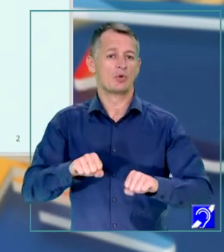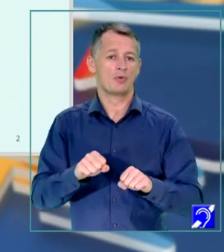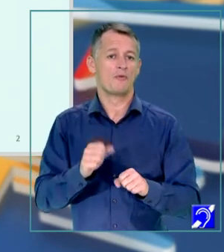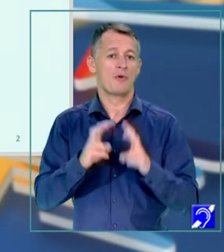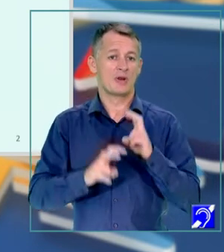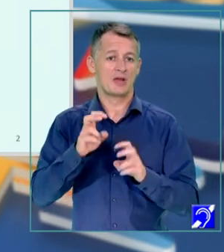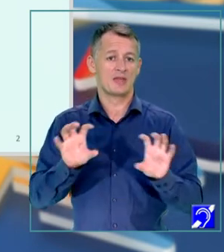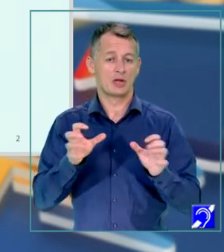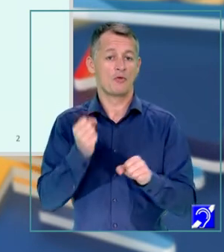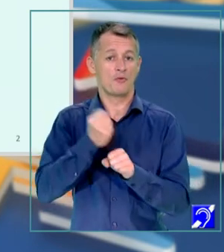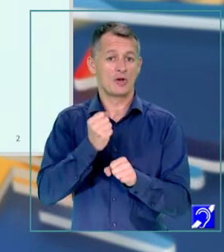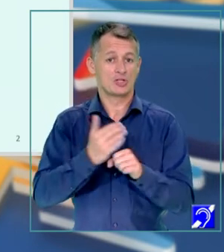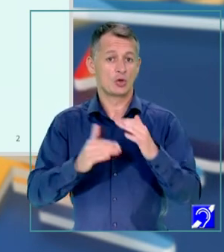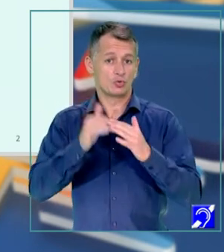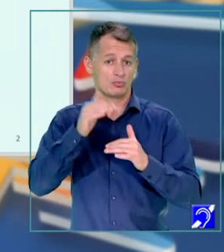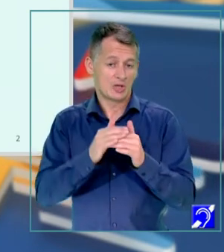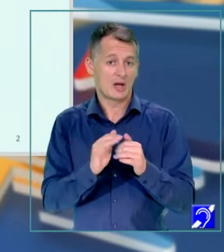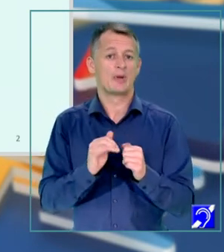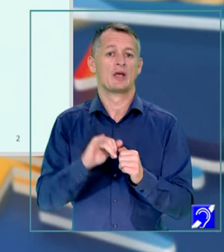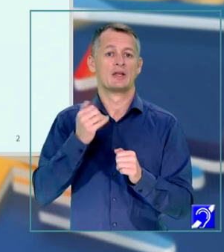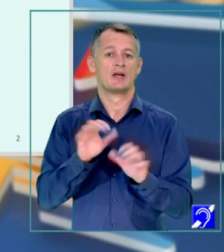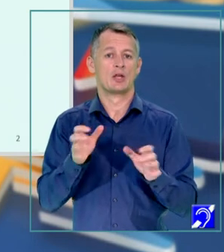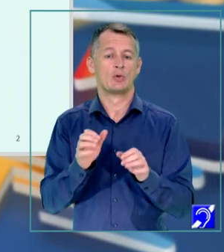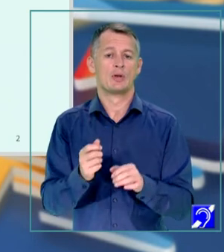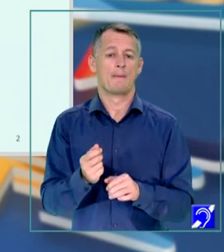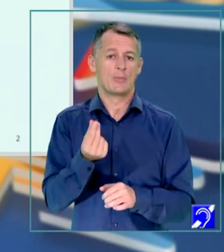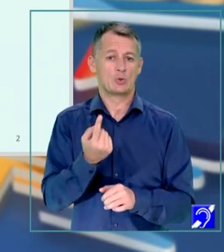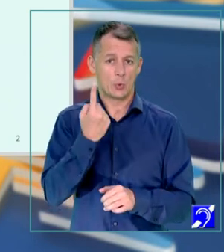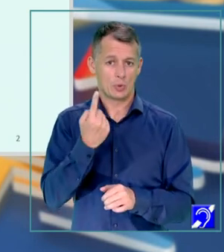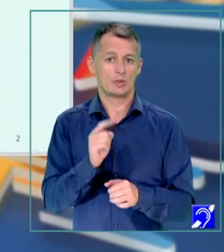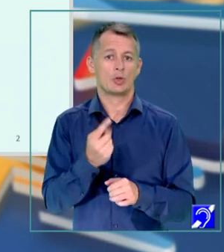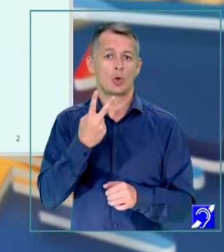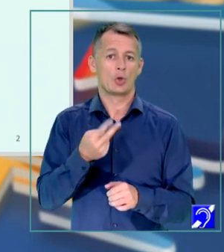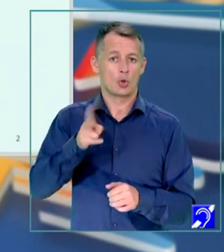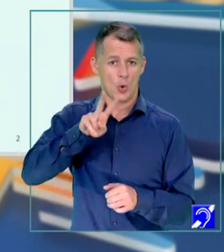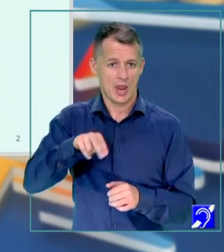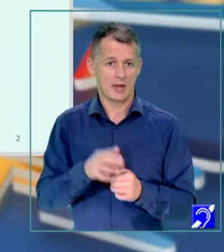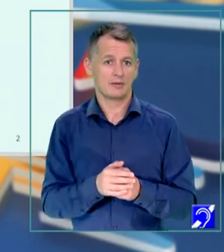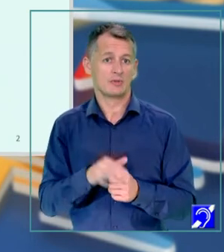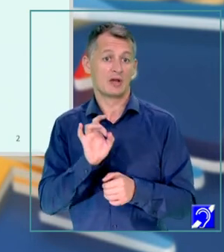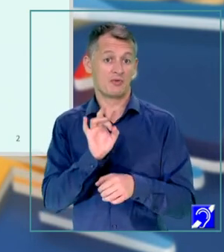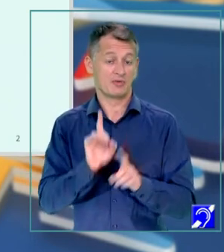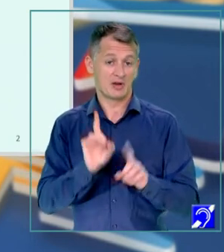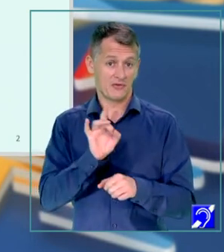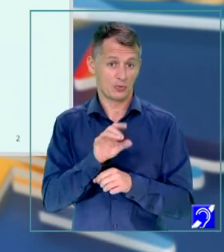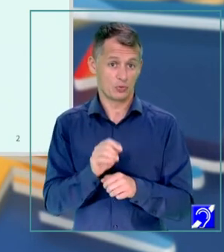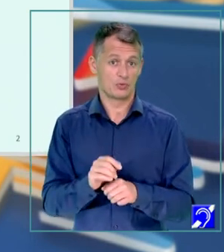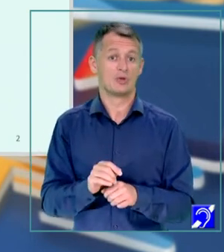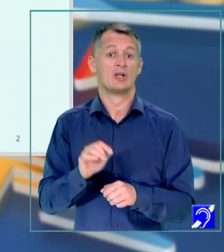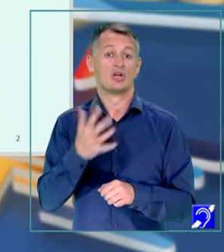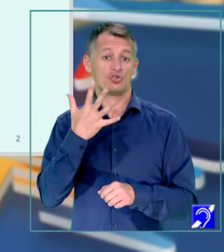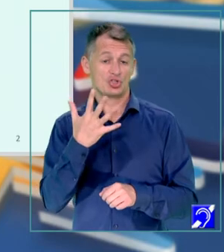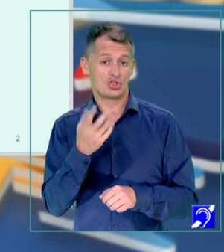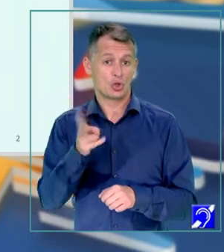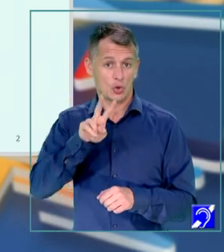produce un radio la prețul de cost de 2 dolari bucata sau piesa dacă radioului sunt vândute la prețul de 5 dolari vor fi cumpărate